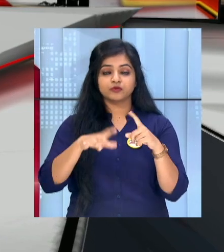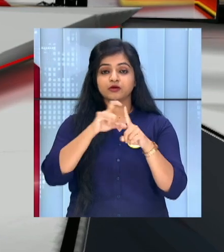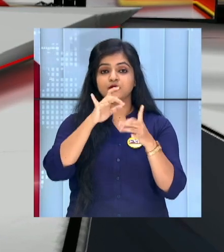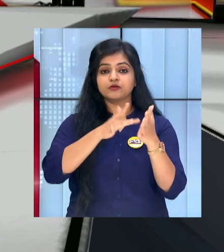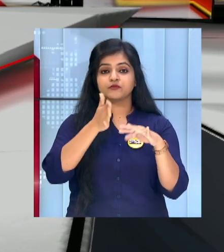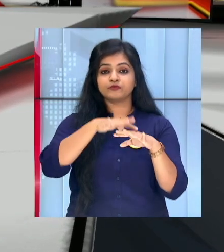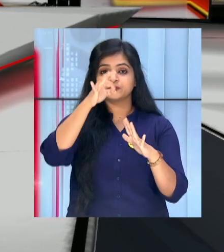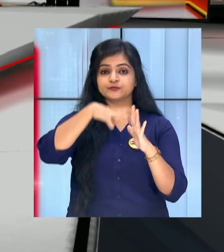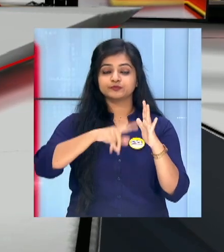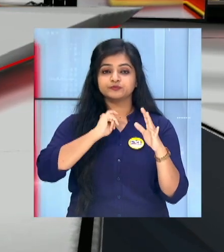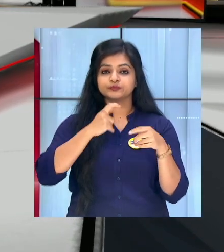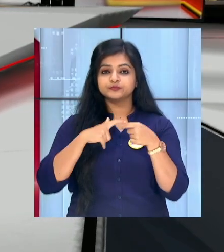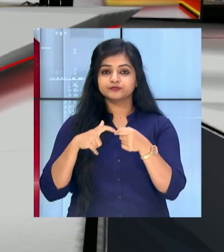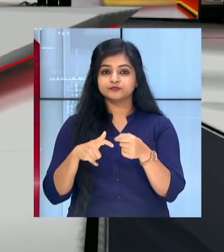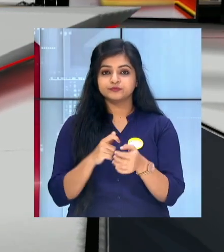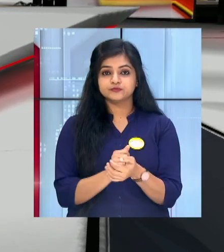ചേരുന്നു. എന്തൊക്കെയാണ് വിവരങ്ങൾ?